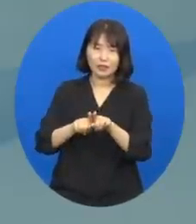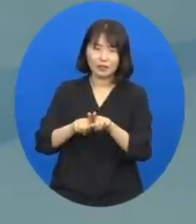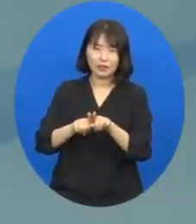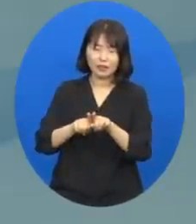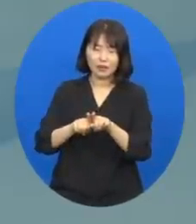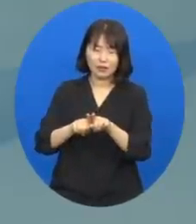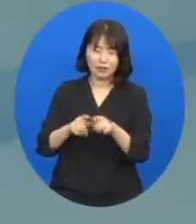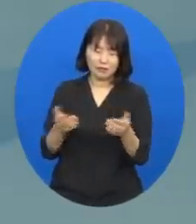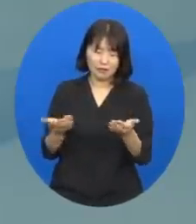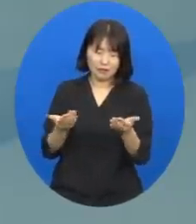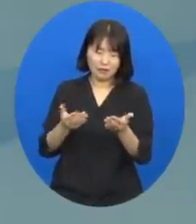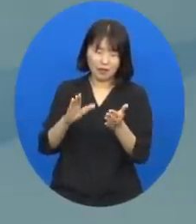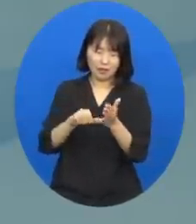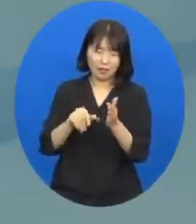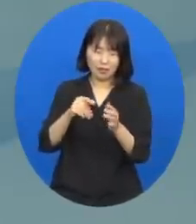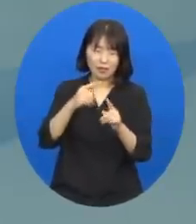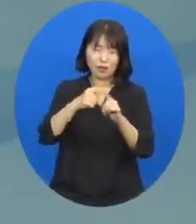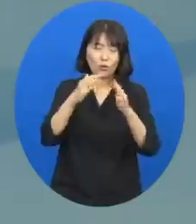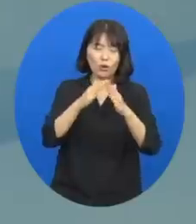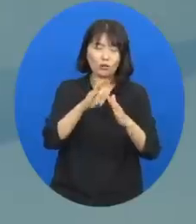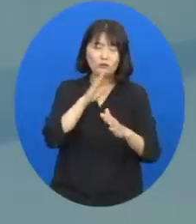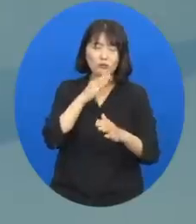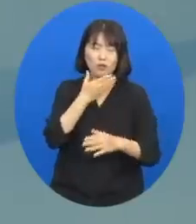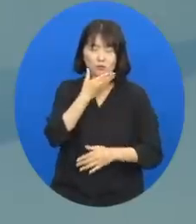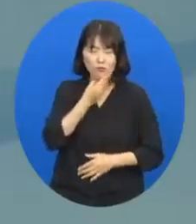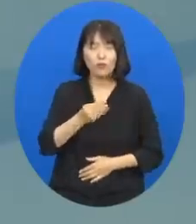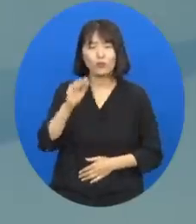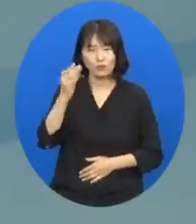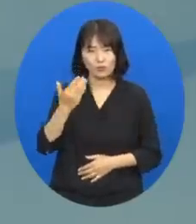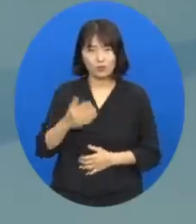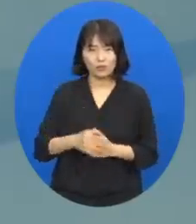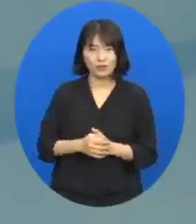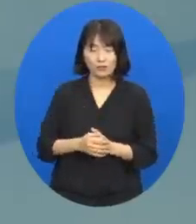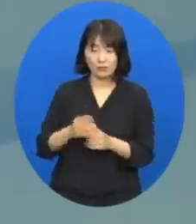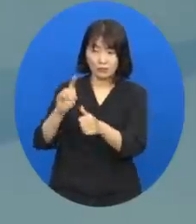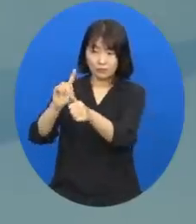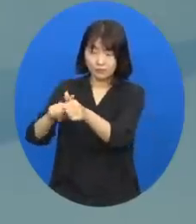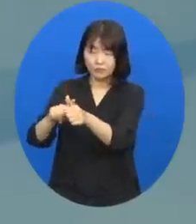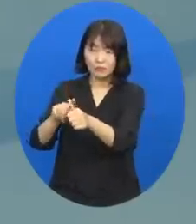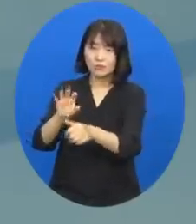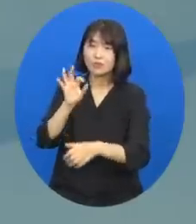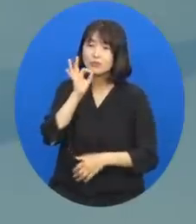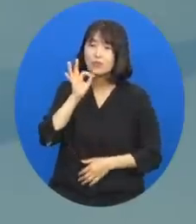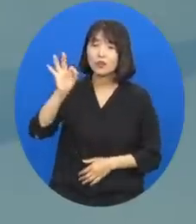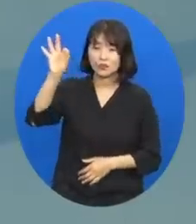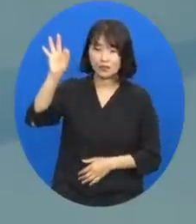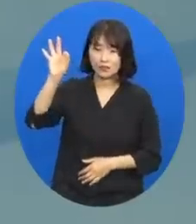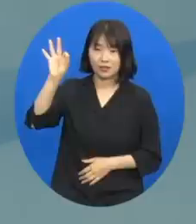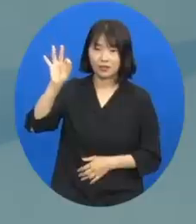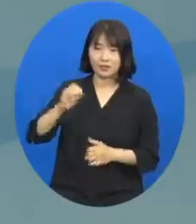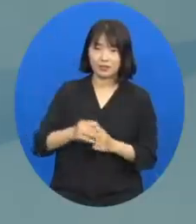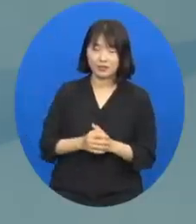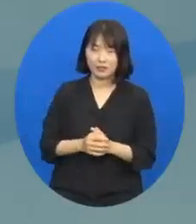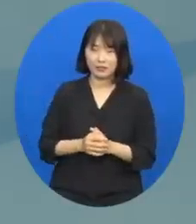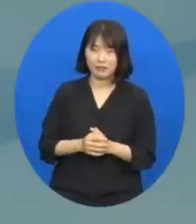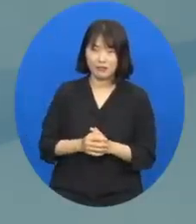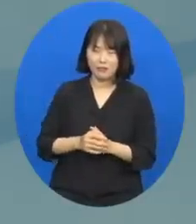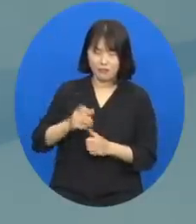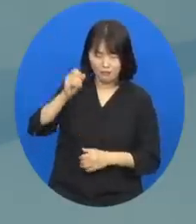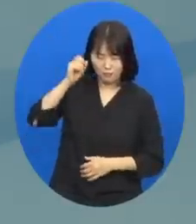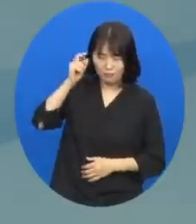몰라요 더 놀라운 건 뭔지 아세요 저보다 열 살이 많으시군요 그분이 저부터 여차리 많으시고 탁월 하신